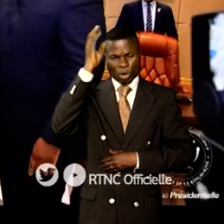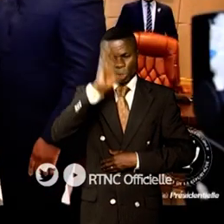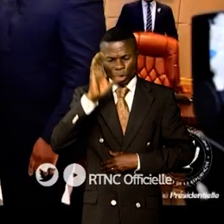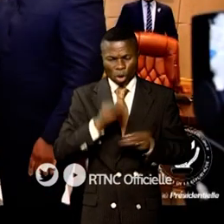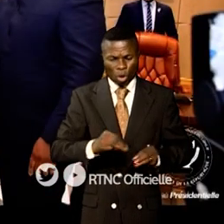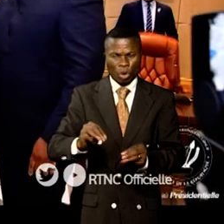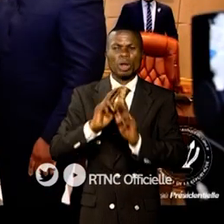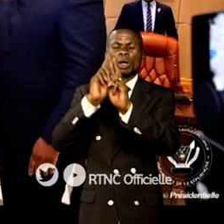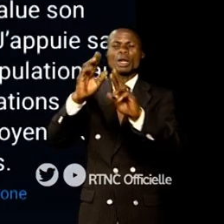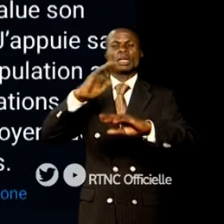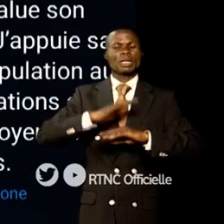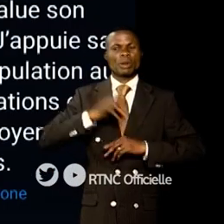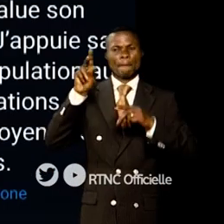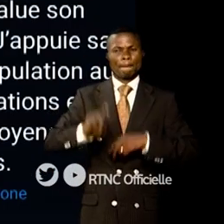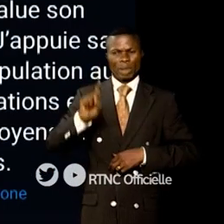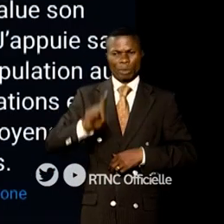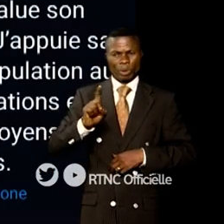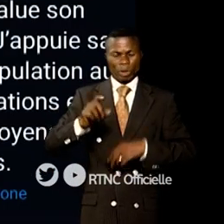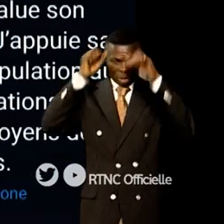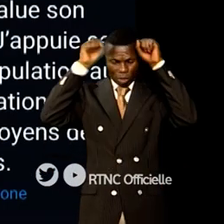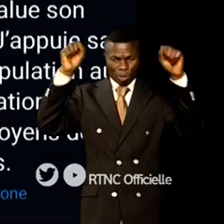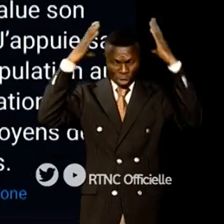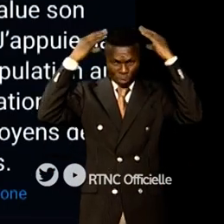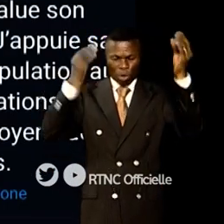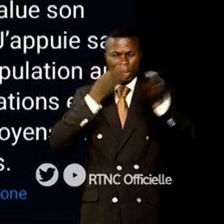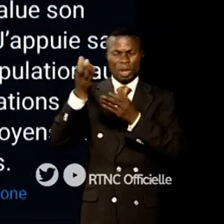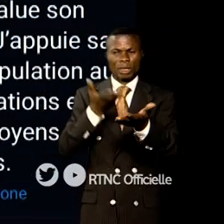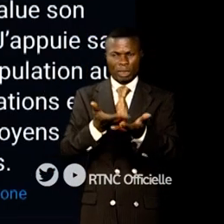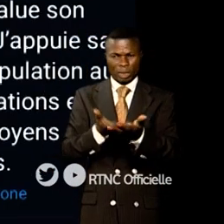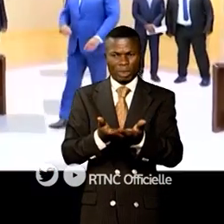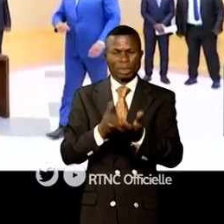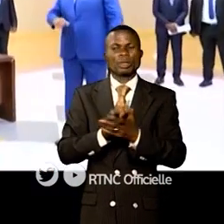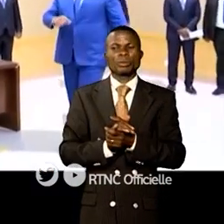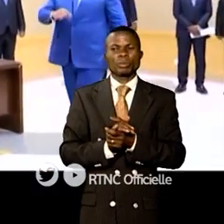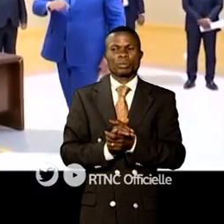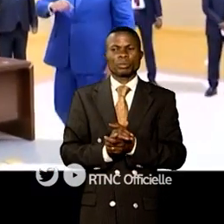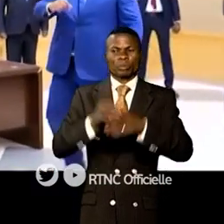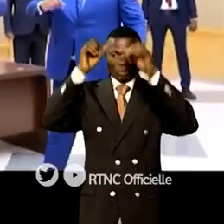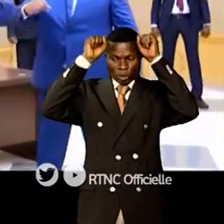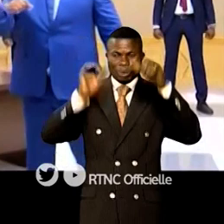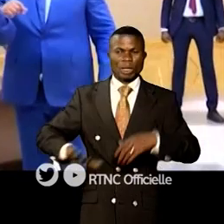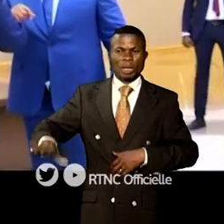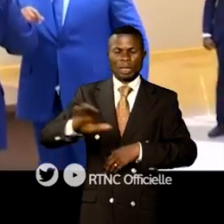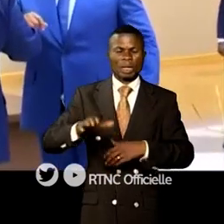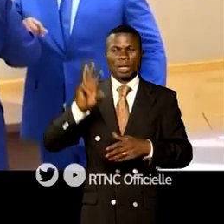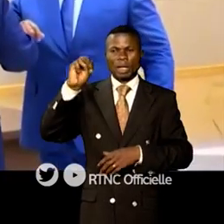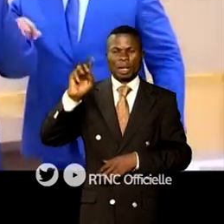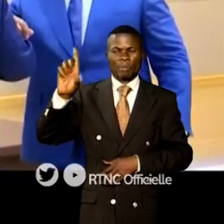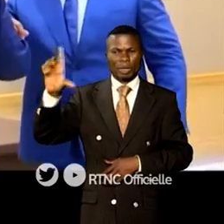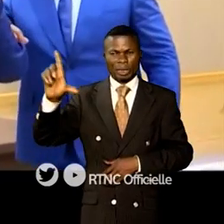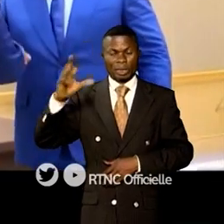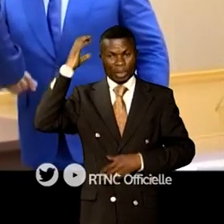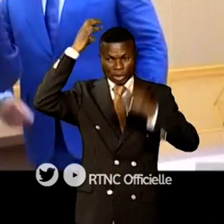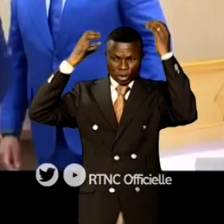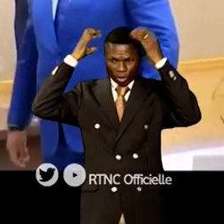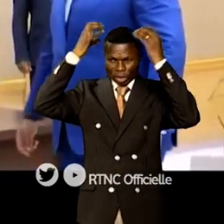de répondre à ce besoin, a écrit le président d'Ensemble pour la République. Président national du MLC Formation politique